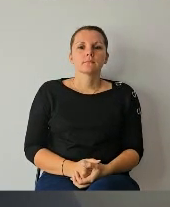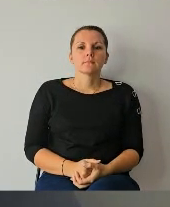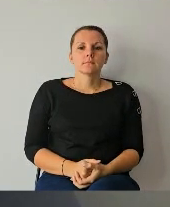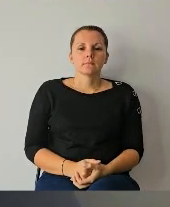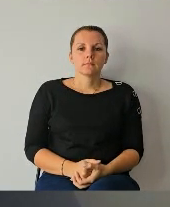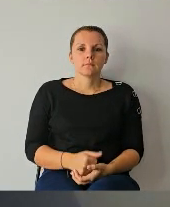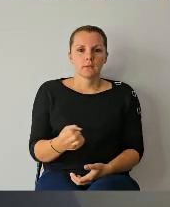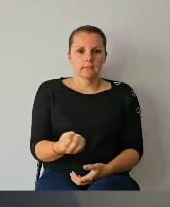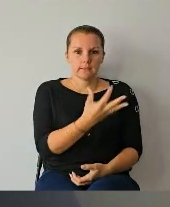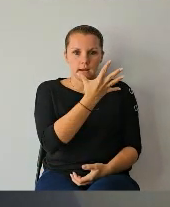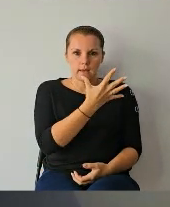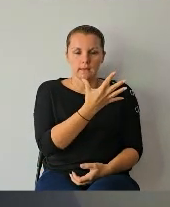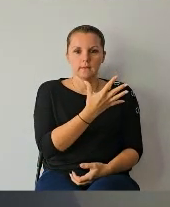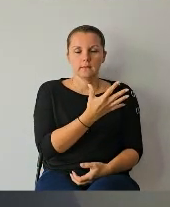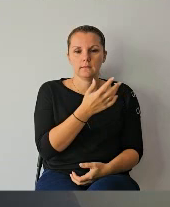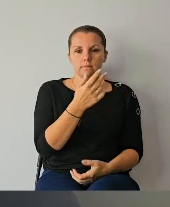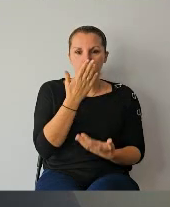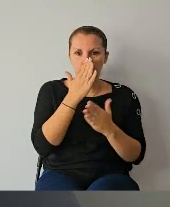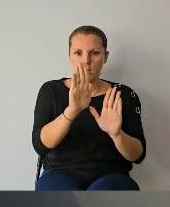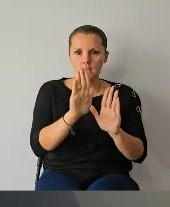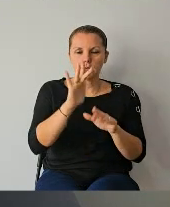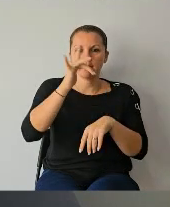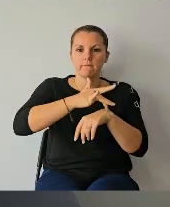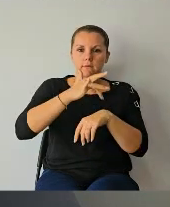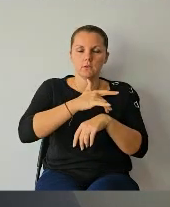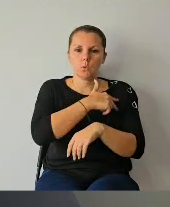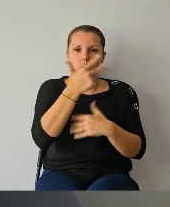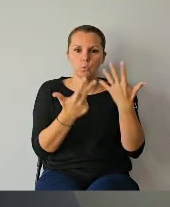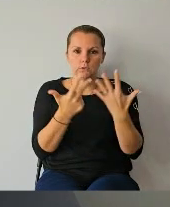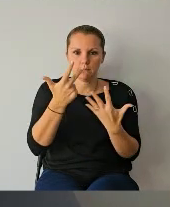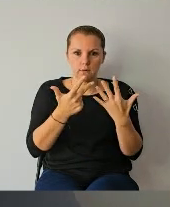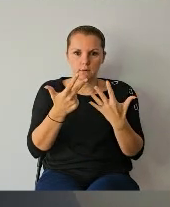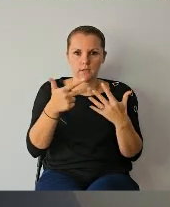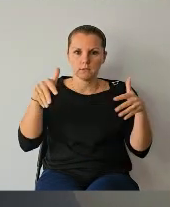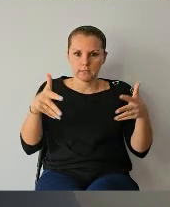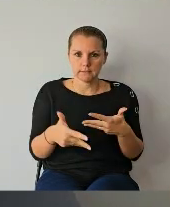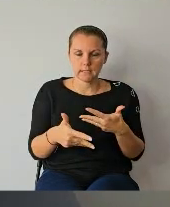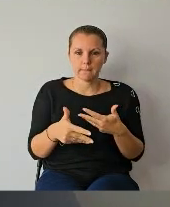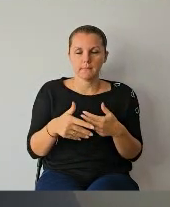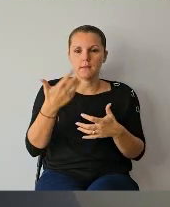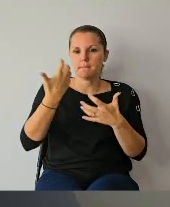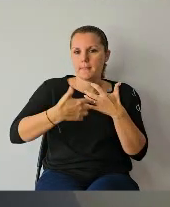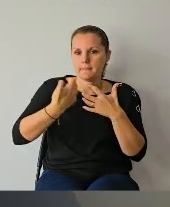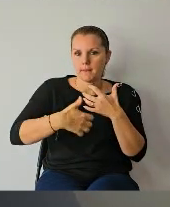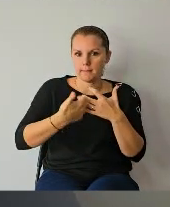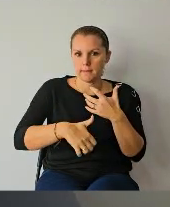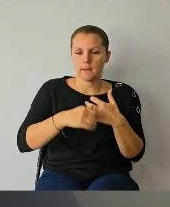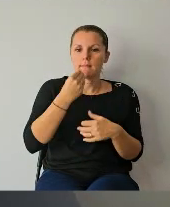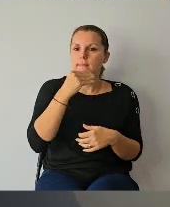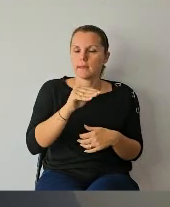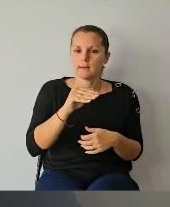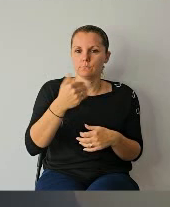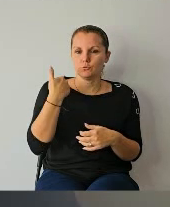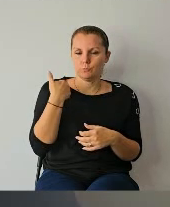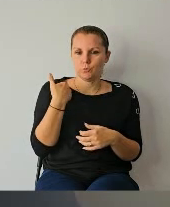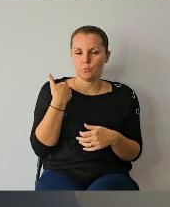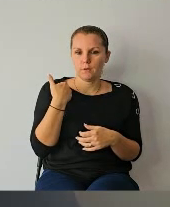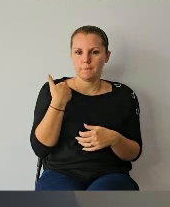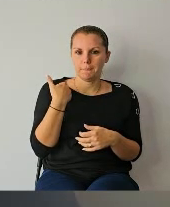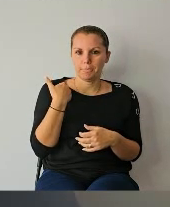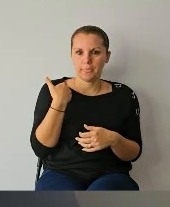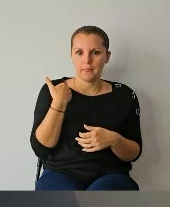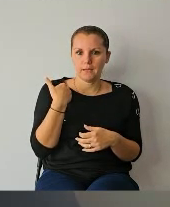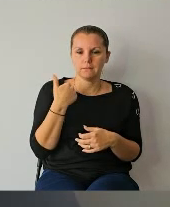Poniższy slajd wykazuje wyniki egzaminów ósmoklasisty z matematyki. Najlepsze wyniki